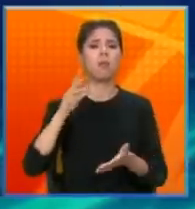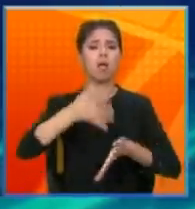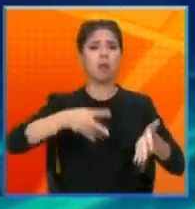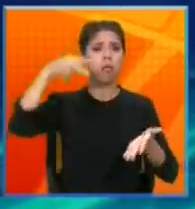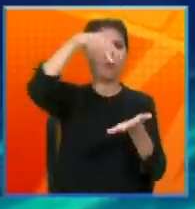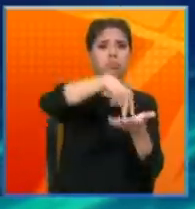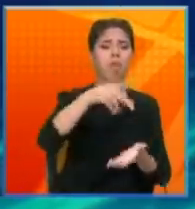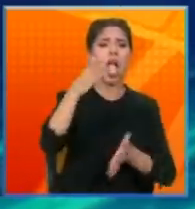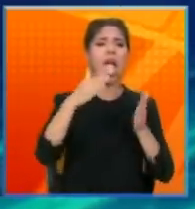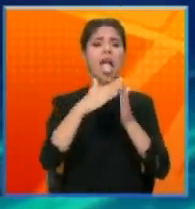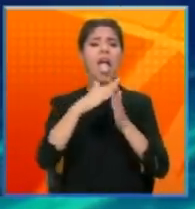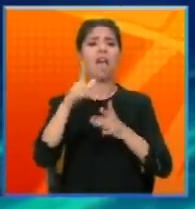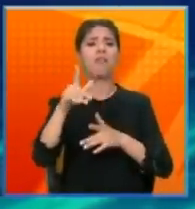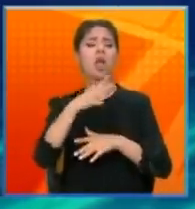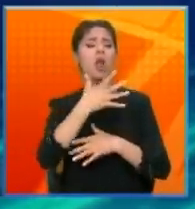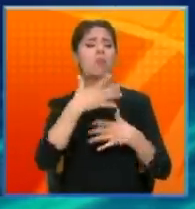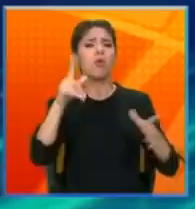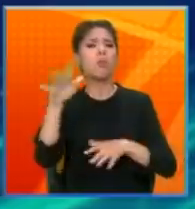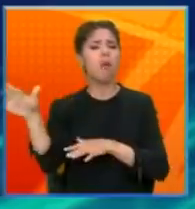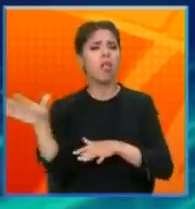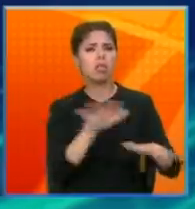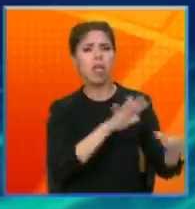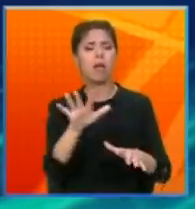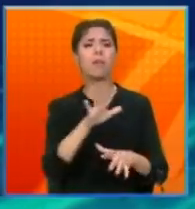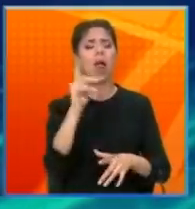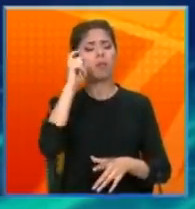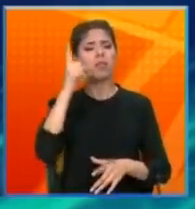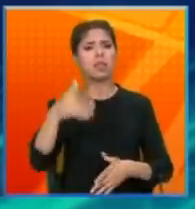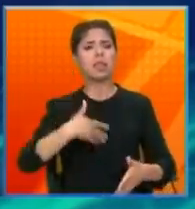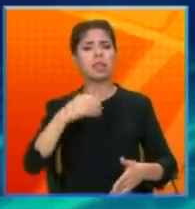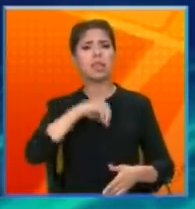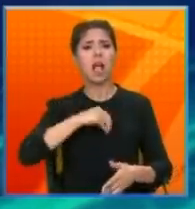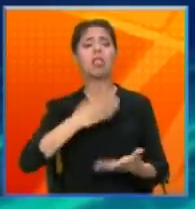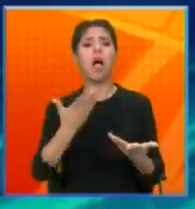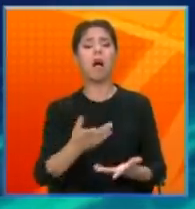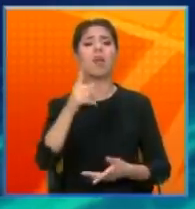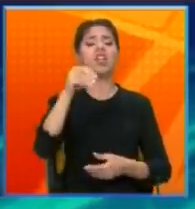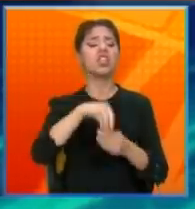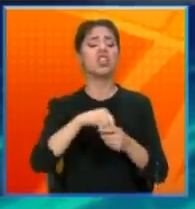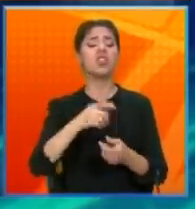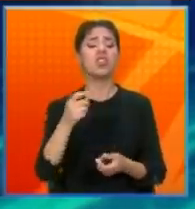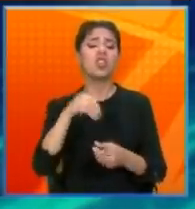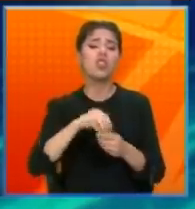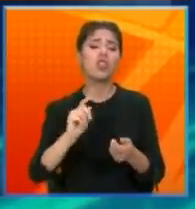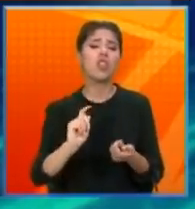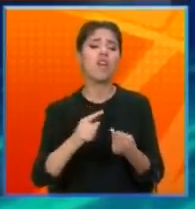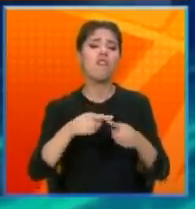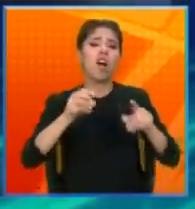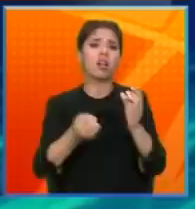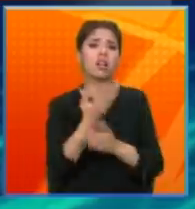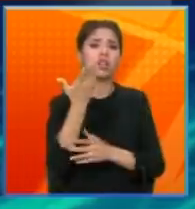döküldü. Evleri büyük bir gürültüyle sallanmış, deprem oluyor sanmışlardı ama işin aslı bambaşkaydı. Yan yana olan,